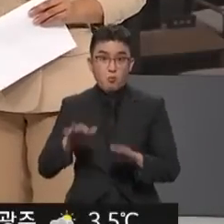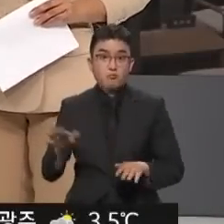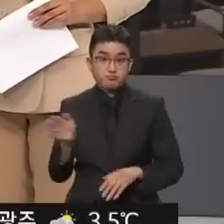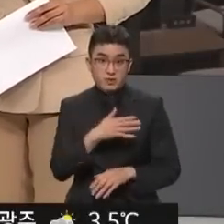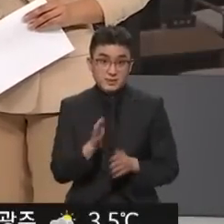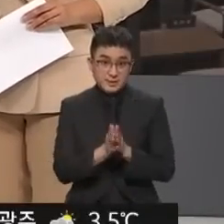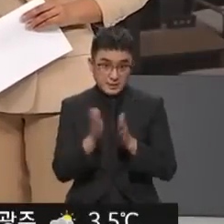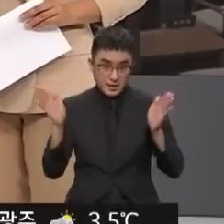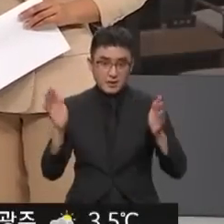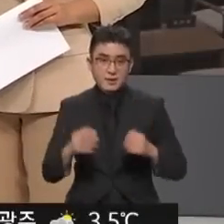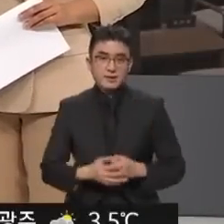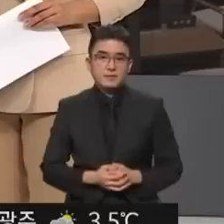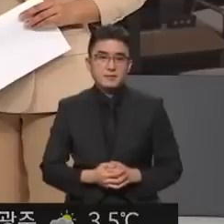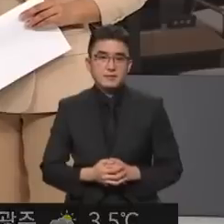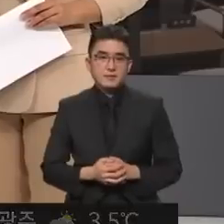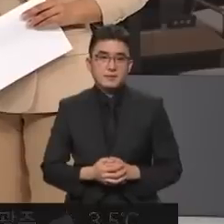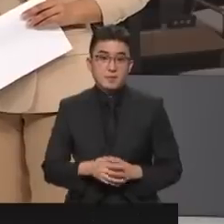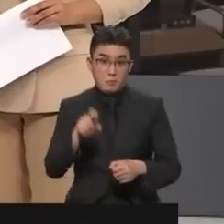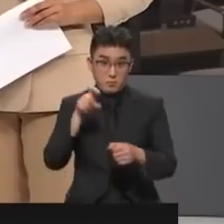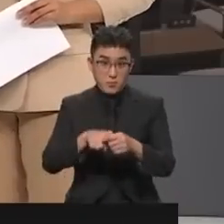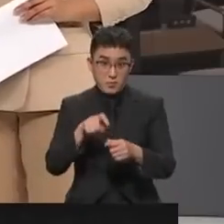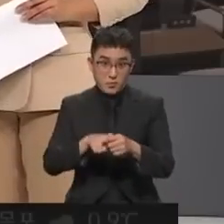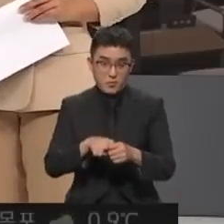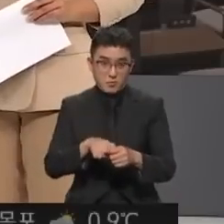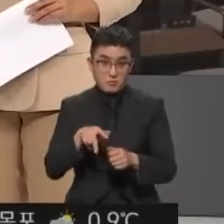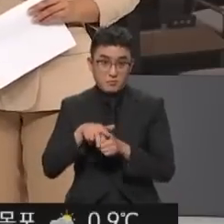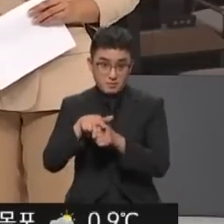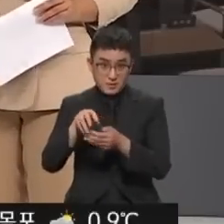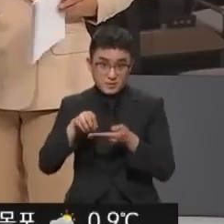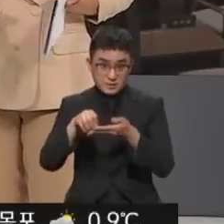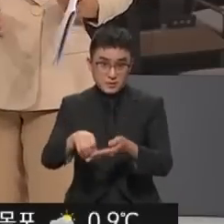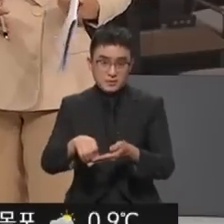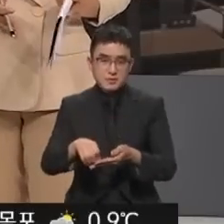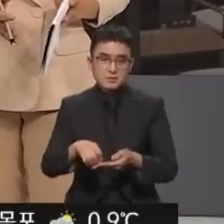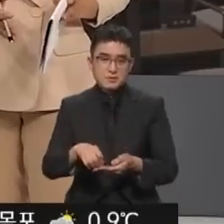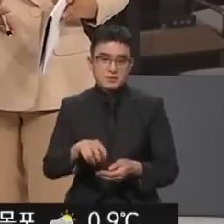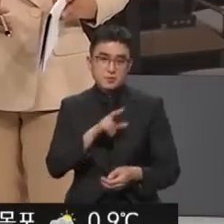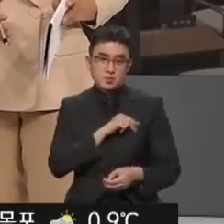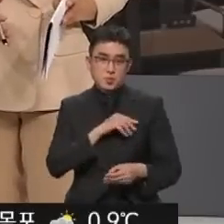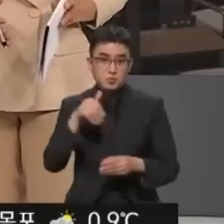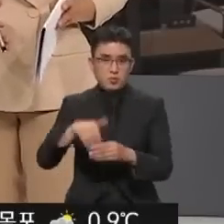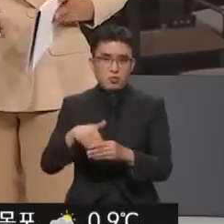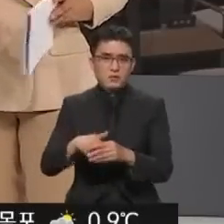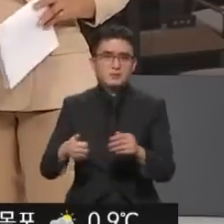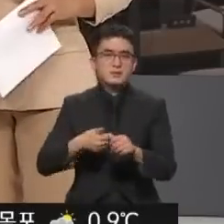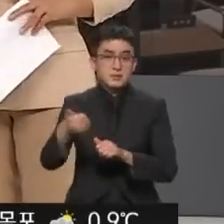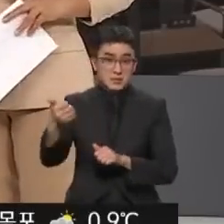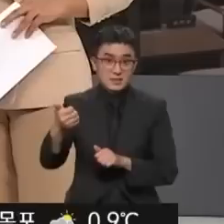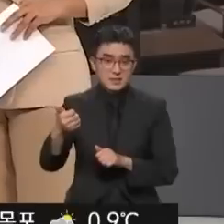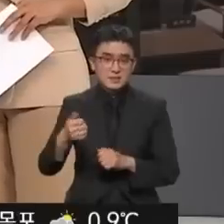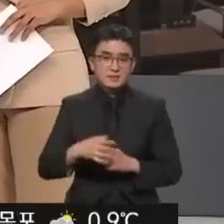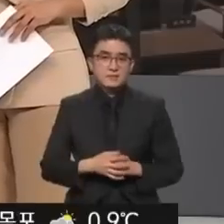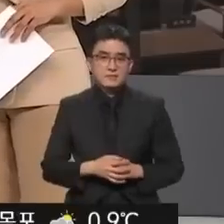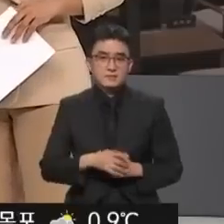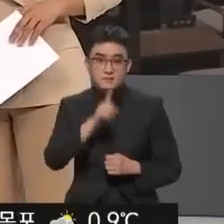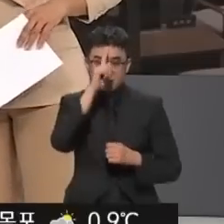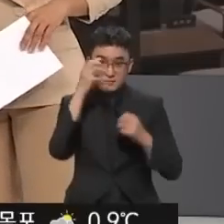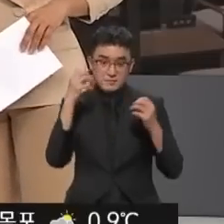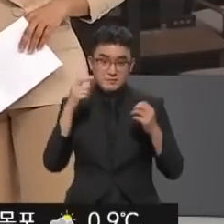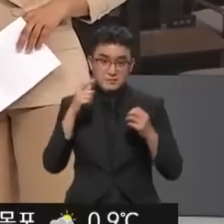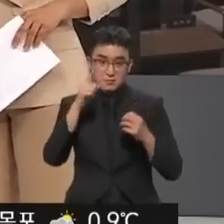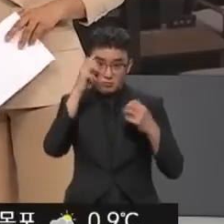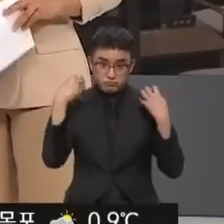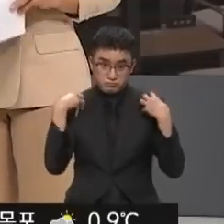의원이 총선 승리란 목표는 똑같이 제시를 했지만요. 윤석열 정부에 대한 평가는 미세하게 톤이 다른 모습